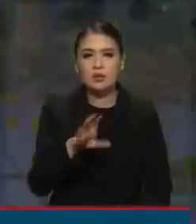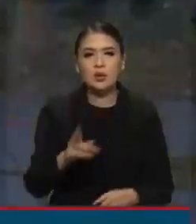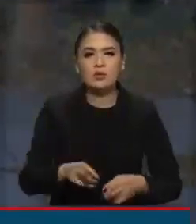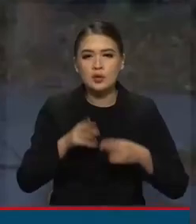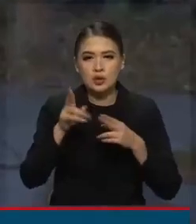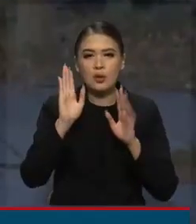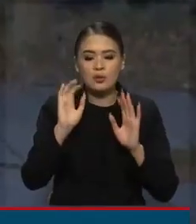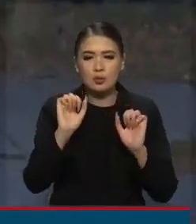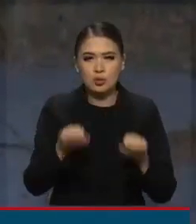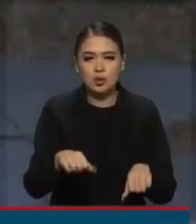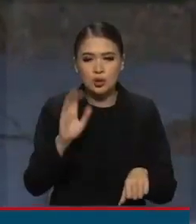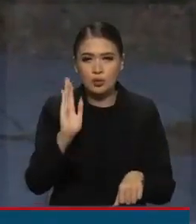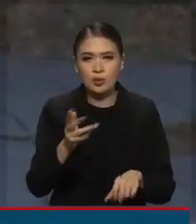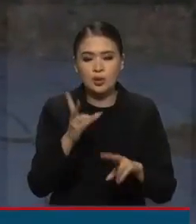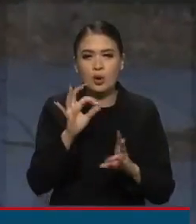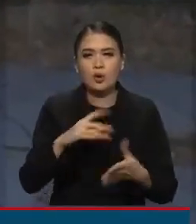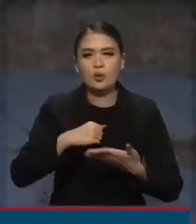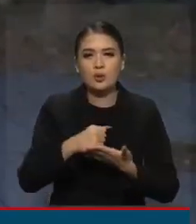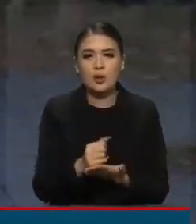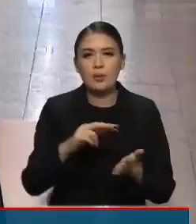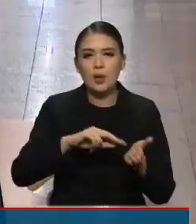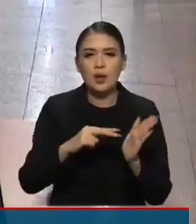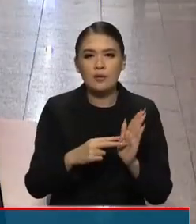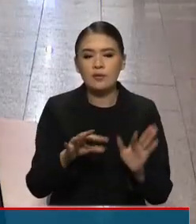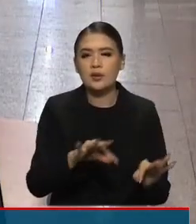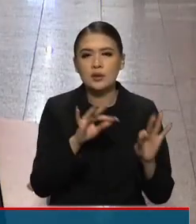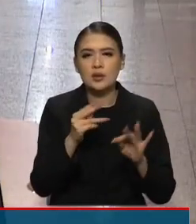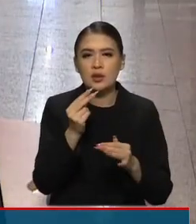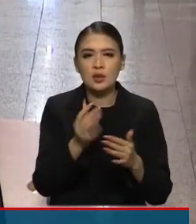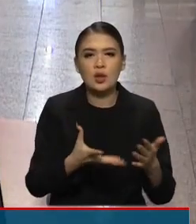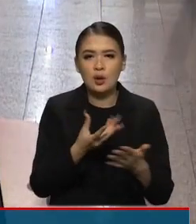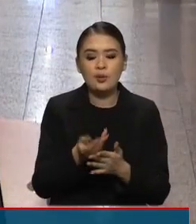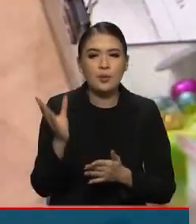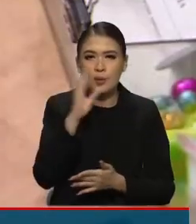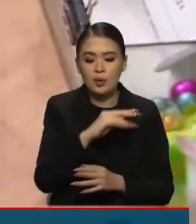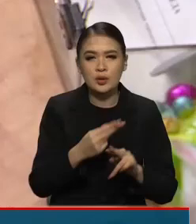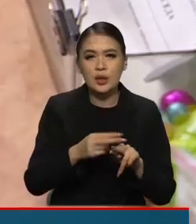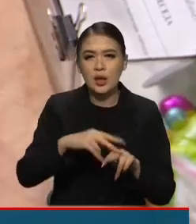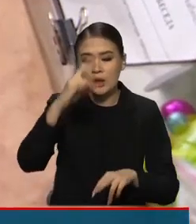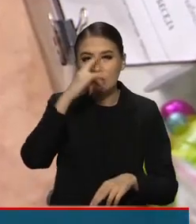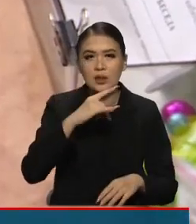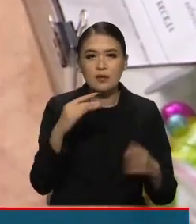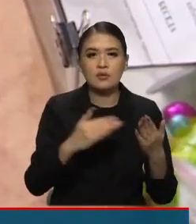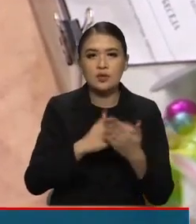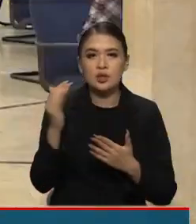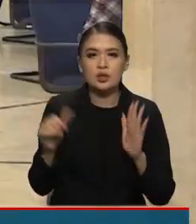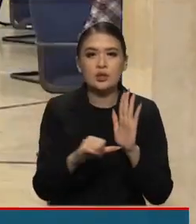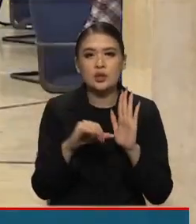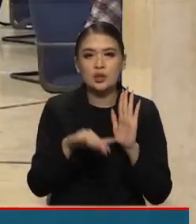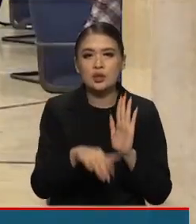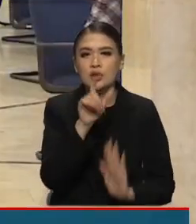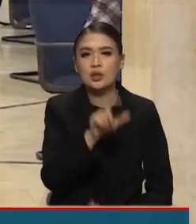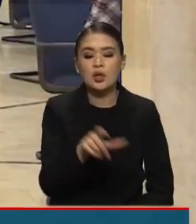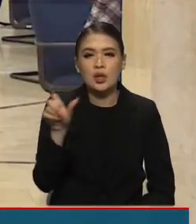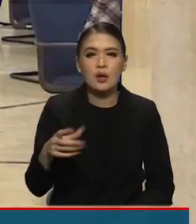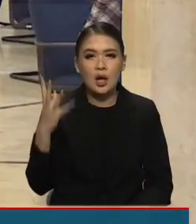пределы страны, но только после утверждения плана восстановления платежеспособности. Такими в Казахстане признаны свыше 6 тысяч человек. Больше